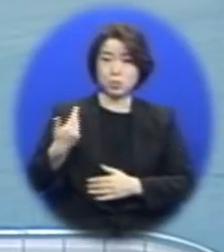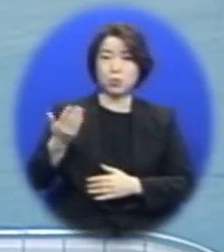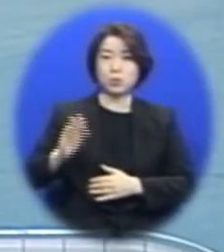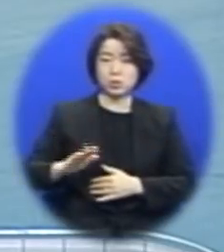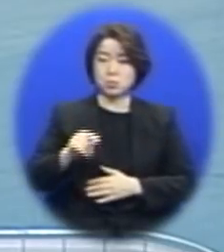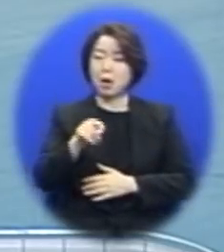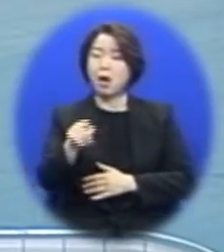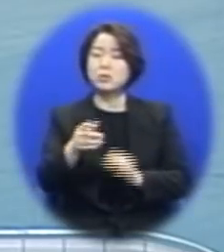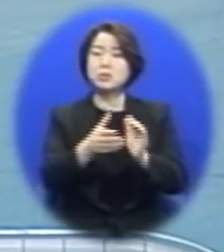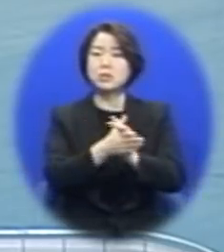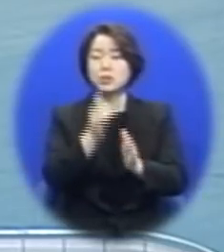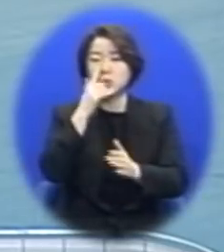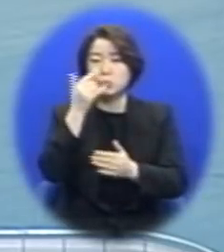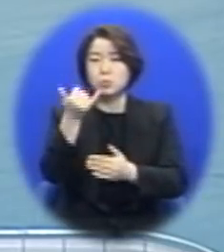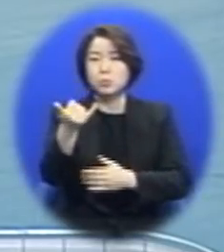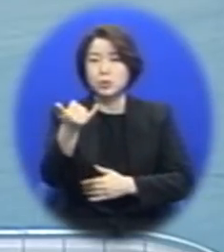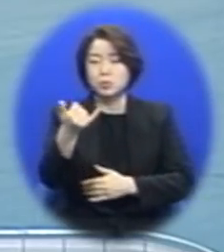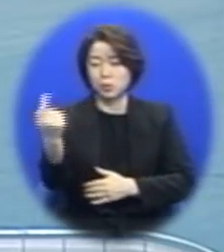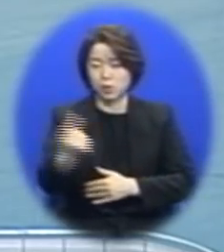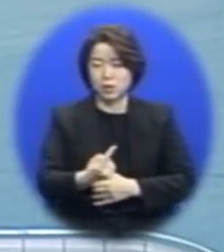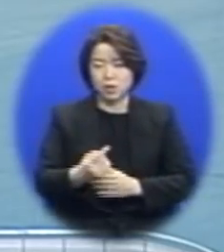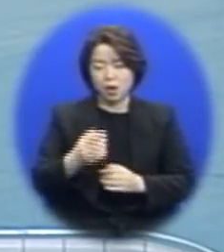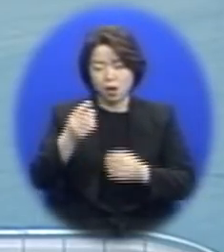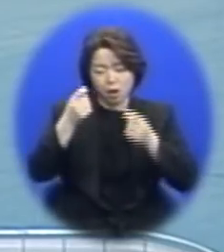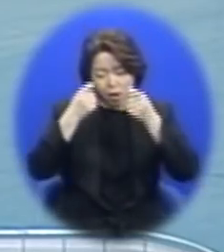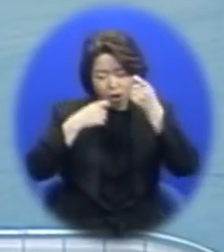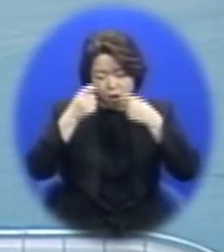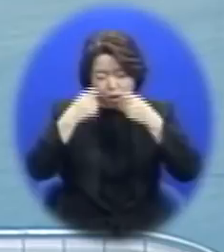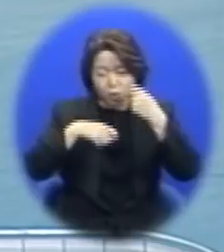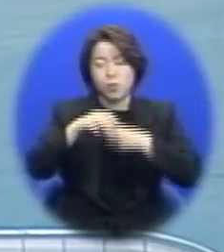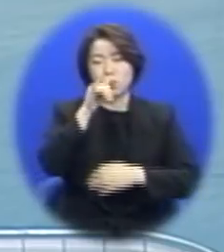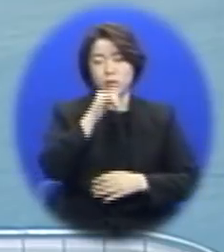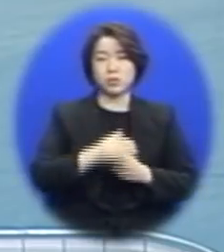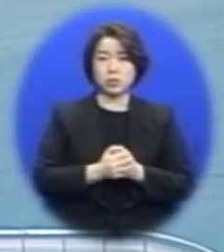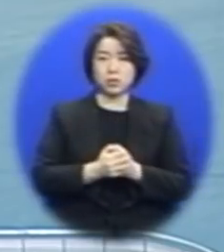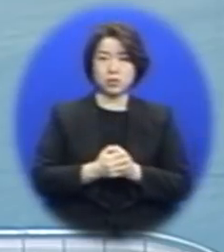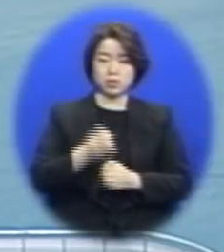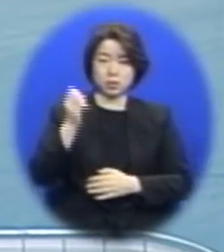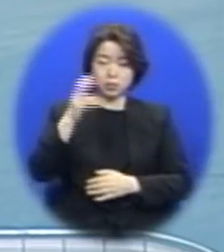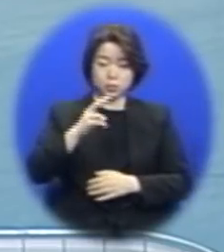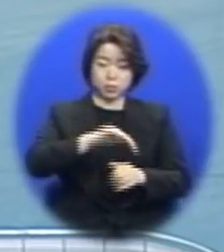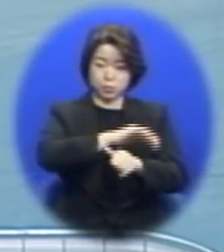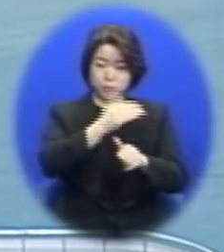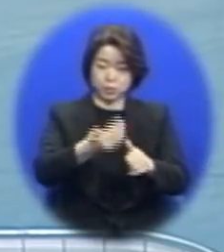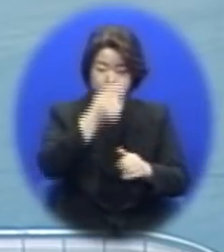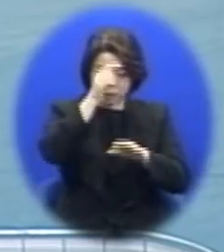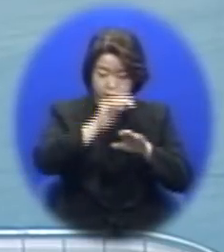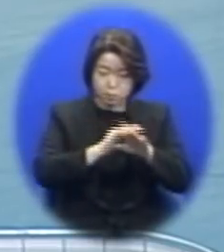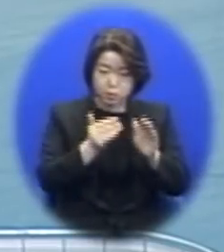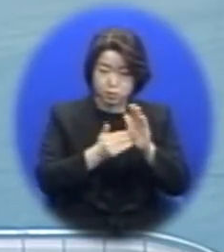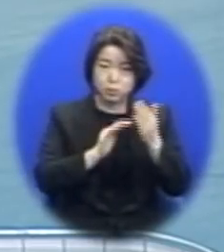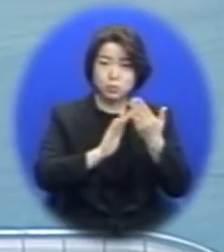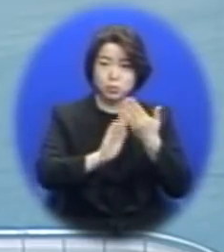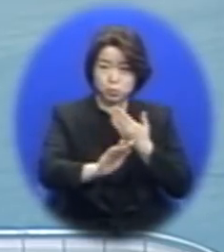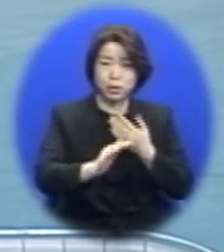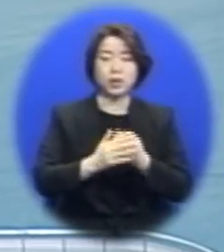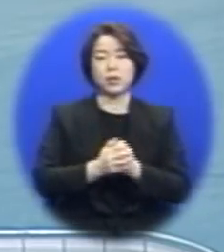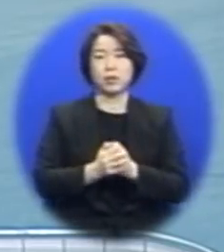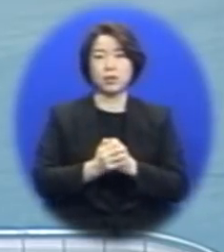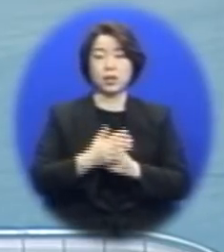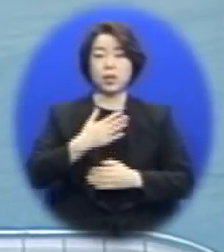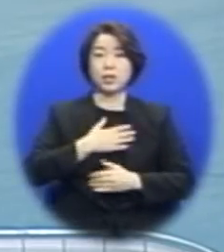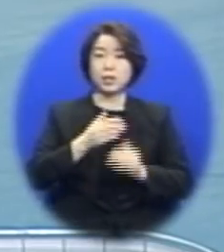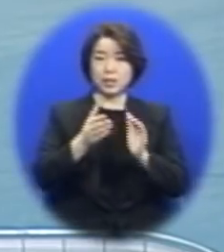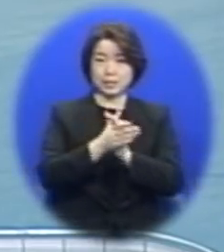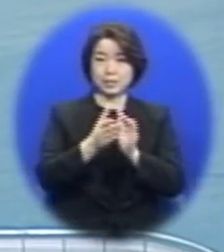하여튼 부모님이 엄청 울고 계셨어요. 그리고 장례예배가 끝나고 난 다음에 저희